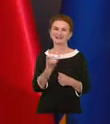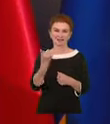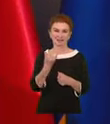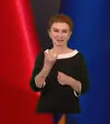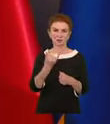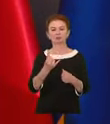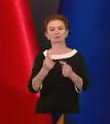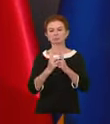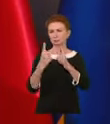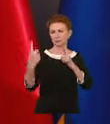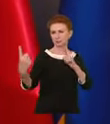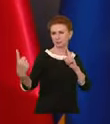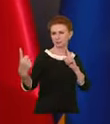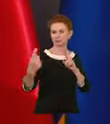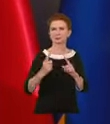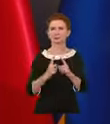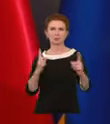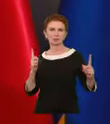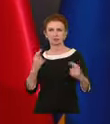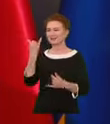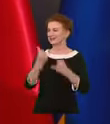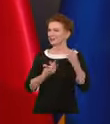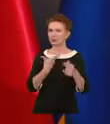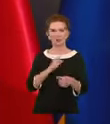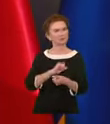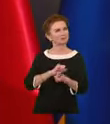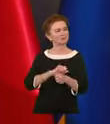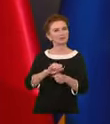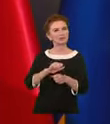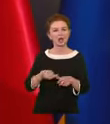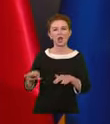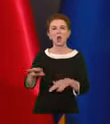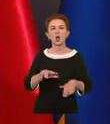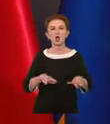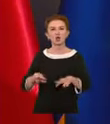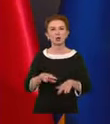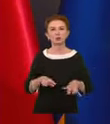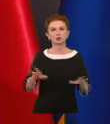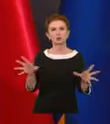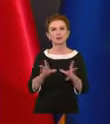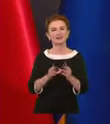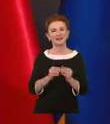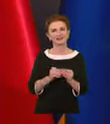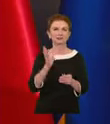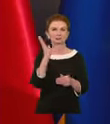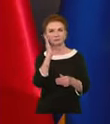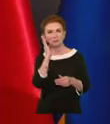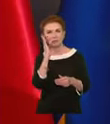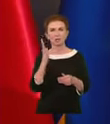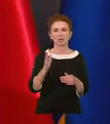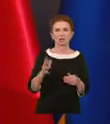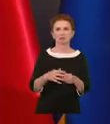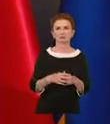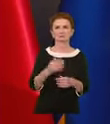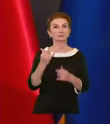Ta zasada dystansowania się, jeżeli to nie są rodziny, które spędzają ten czas razem w domu, w